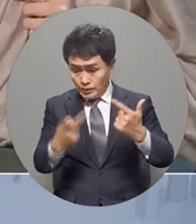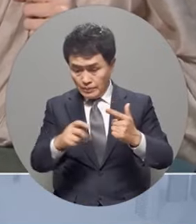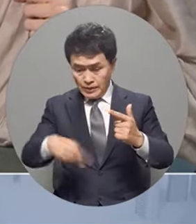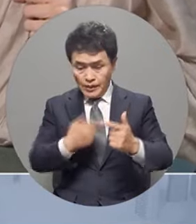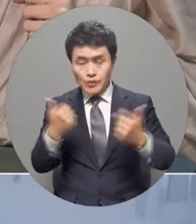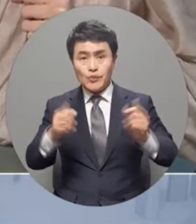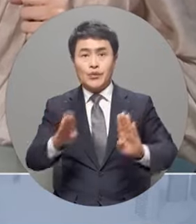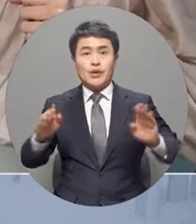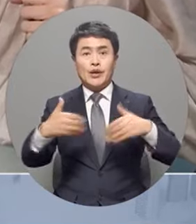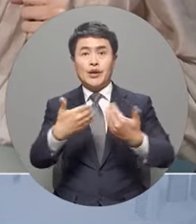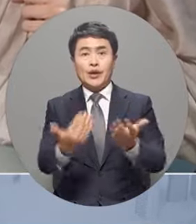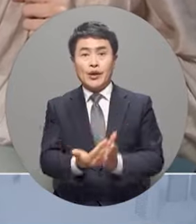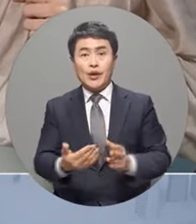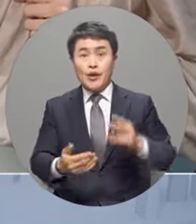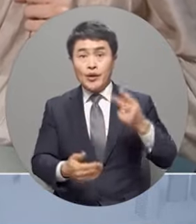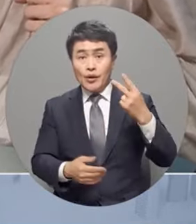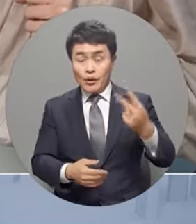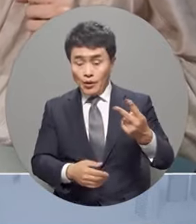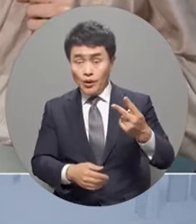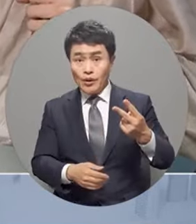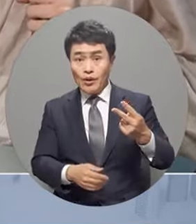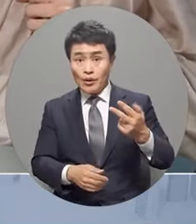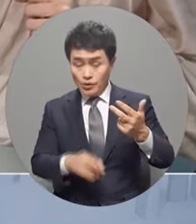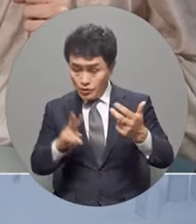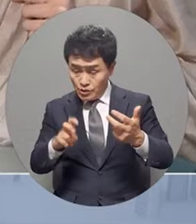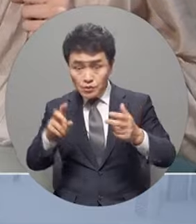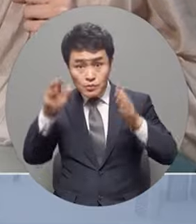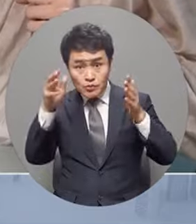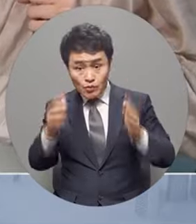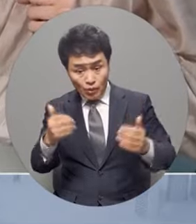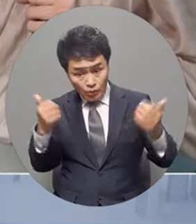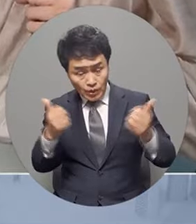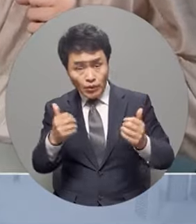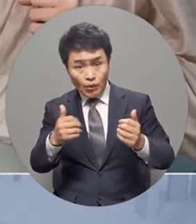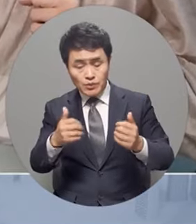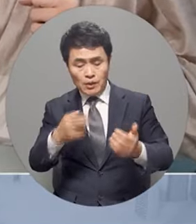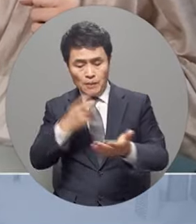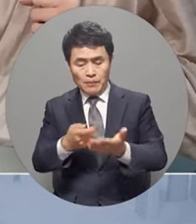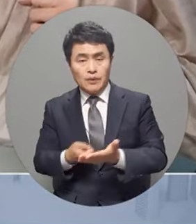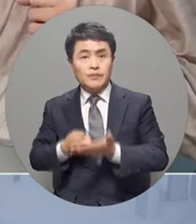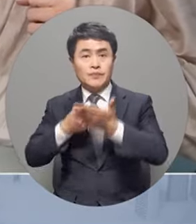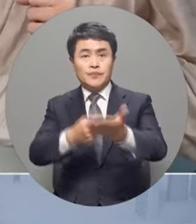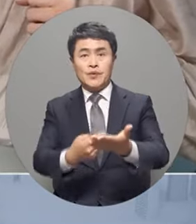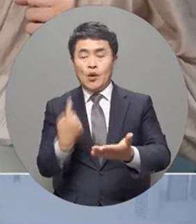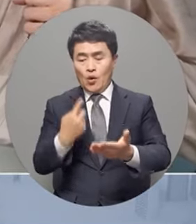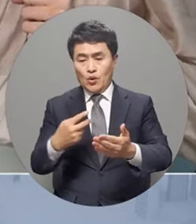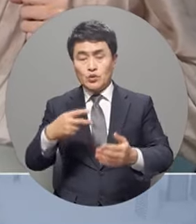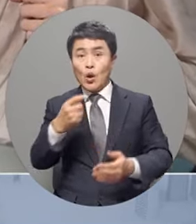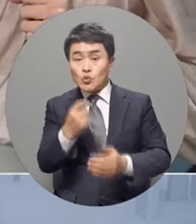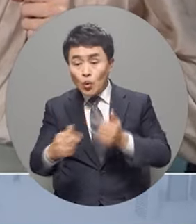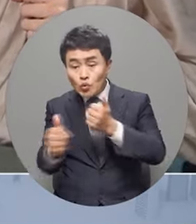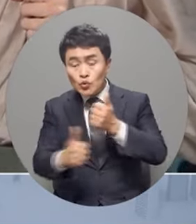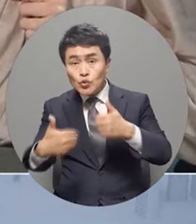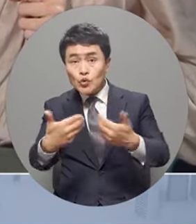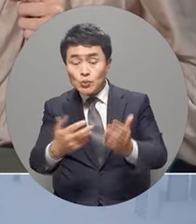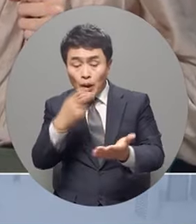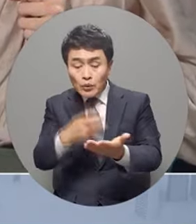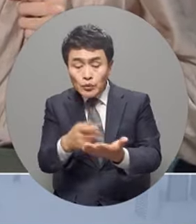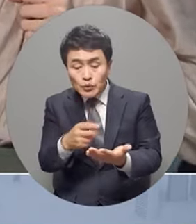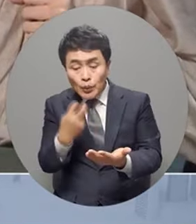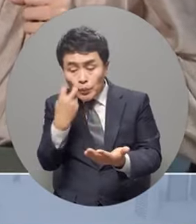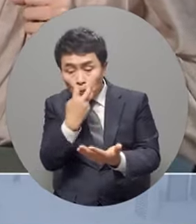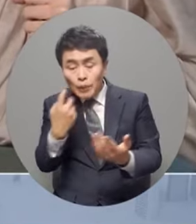열고 20일에 숙려 기간도 생략한 채 곧바로 법안을 정했고요 어제는 소위원회를 열고 일부 규정을